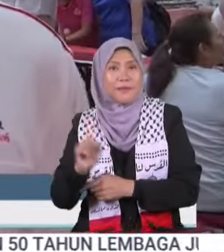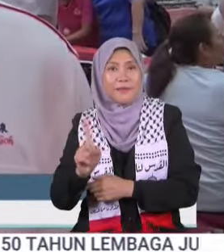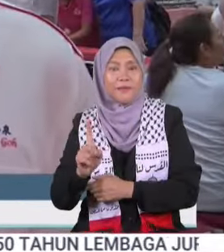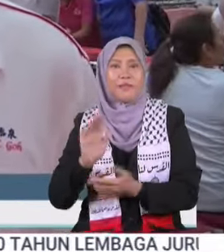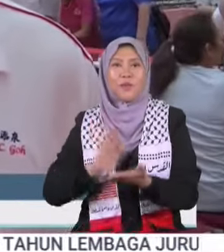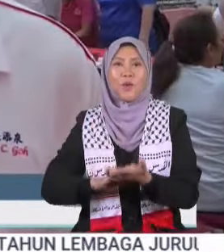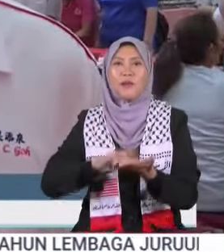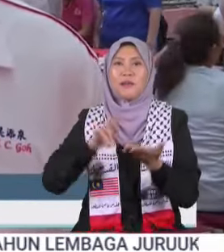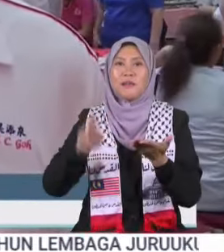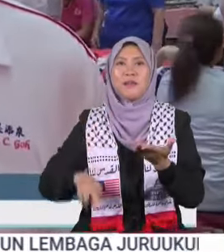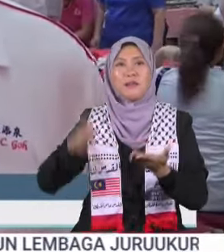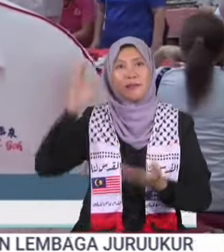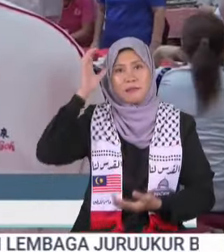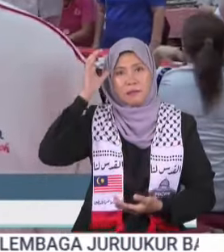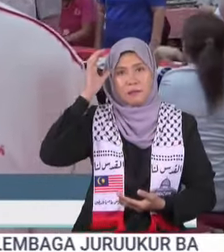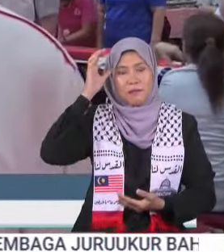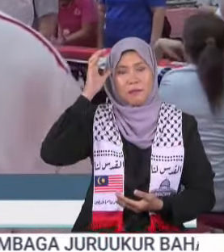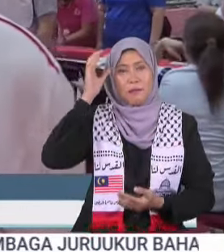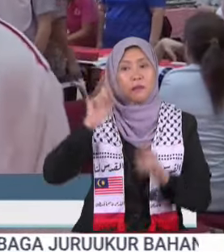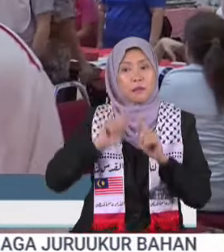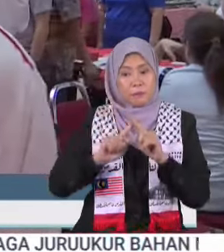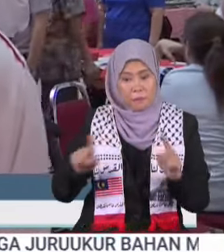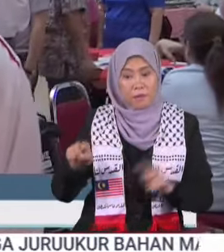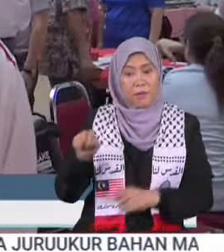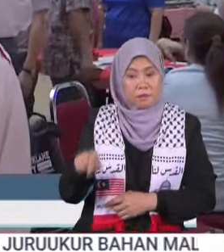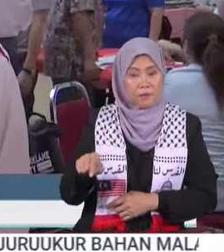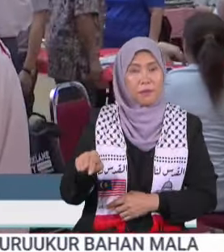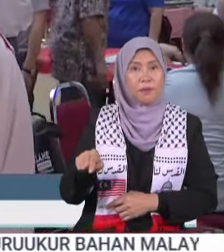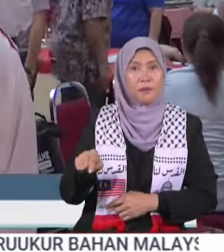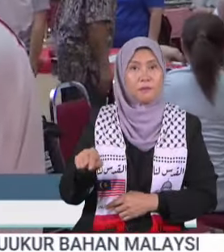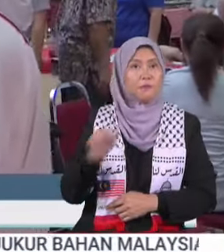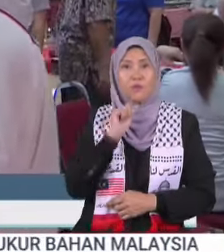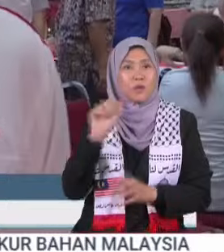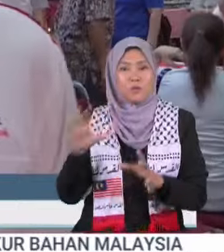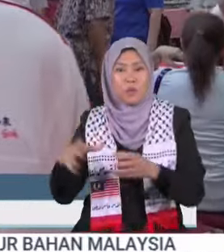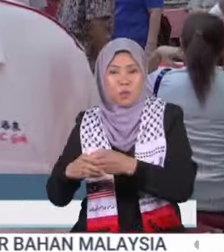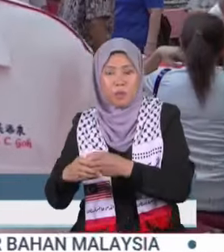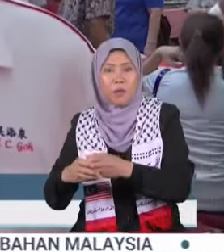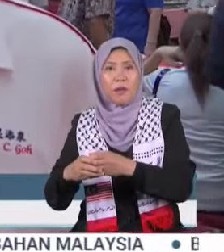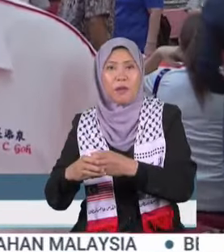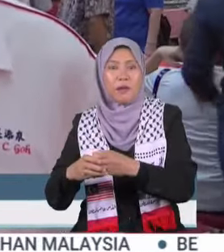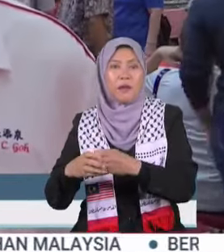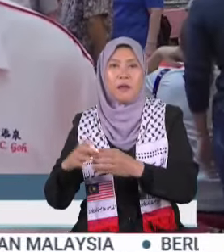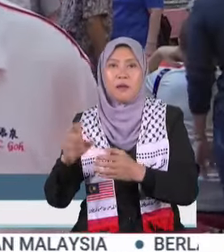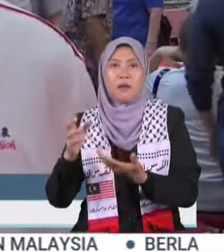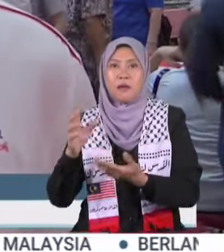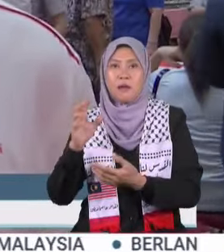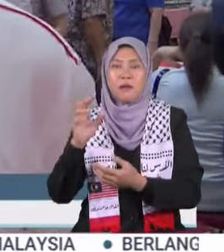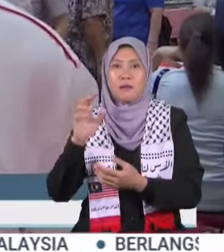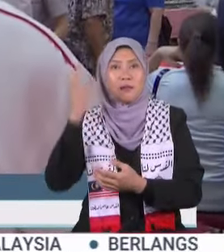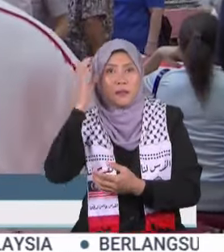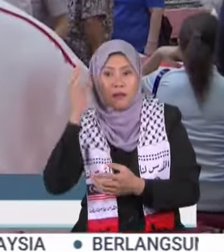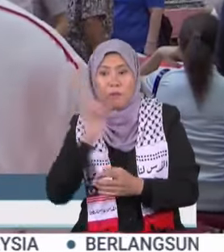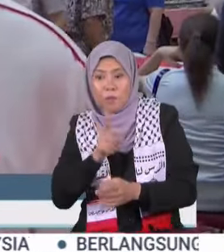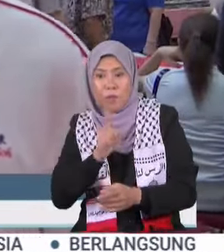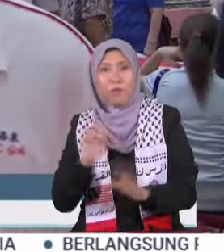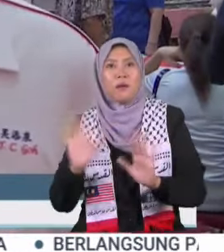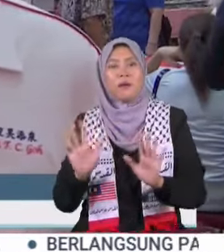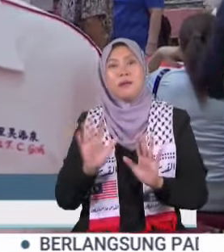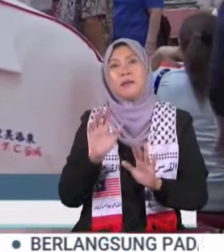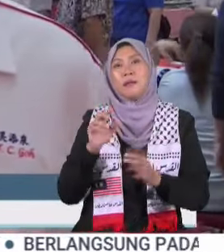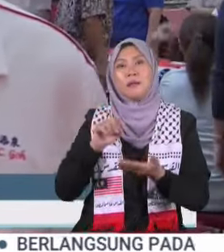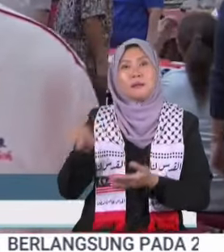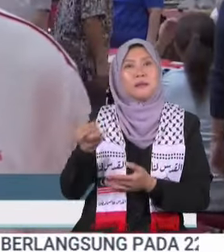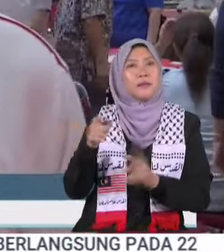sekolah rendah Cina tetapi mereka bukan kau tiongha mereka kadazan Dusun runggus dan